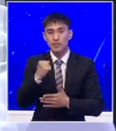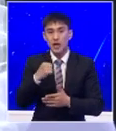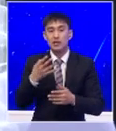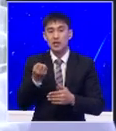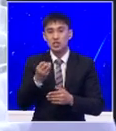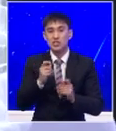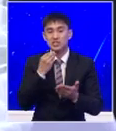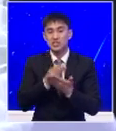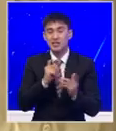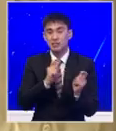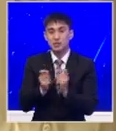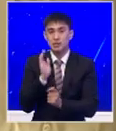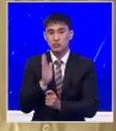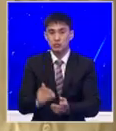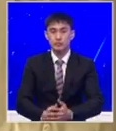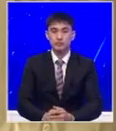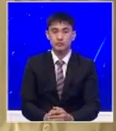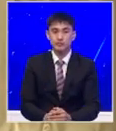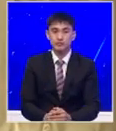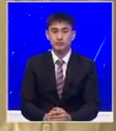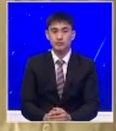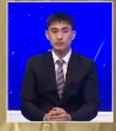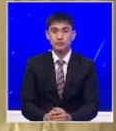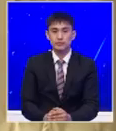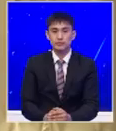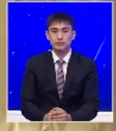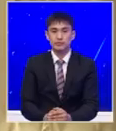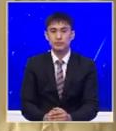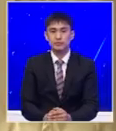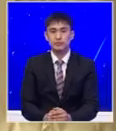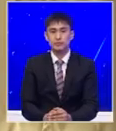а также ценными призами. Кундуз Нурмухамбетова, Надир Хамзин, телеканал Жетысу, Талдыкорган.